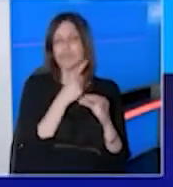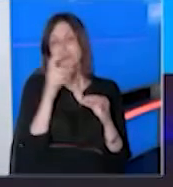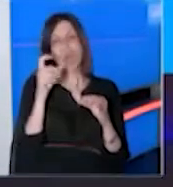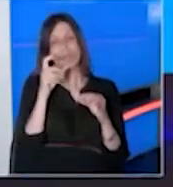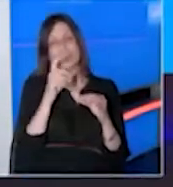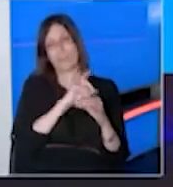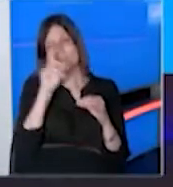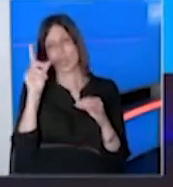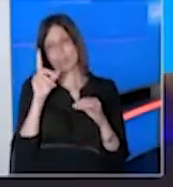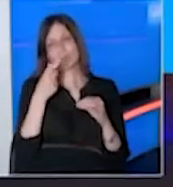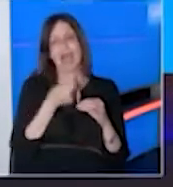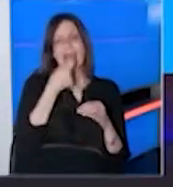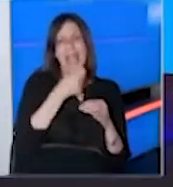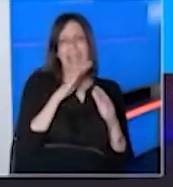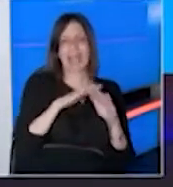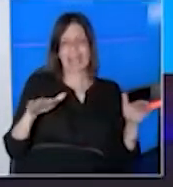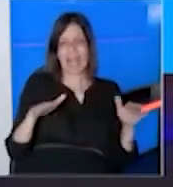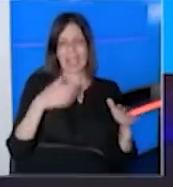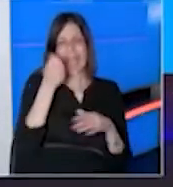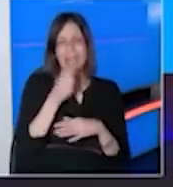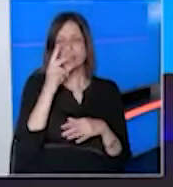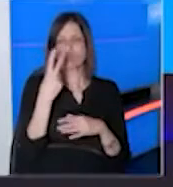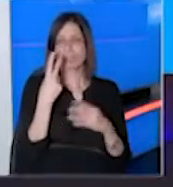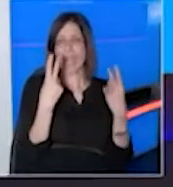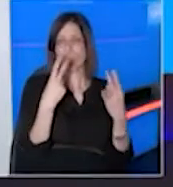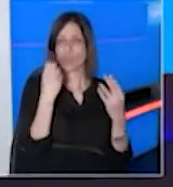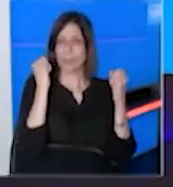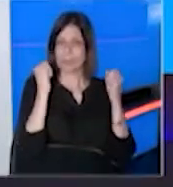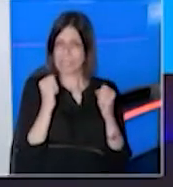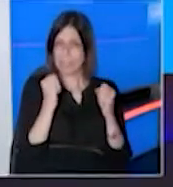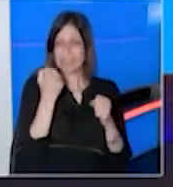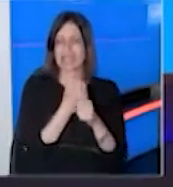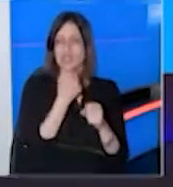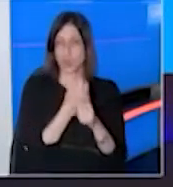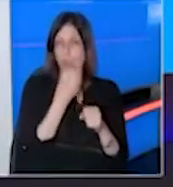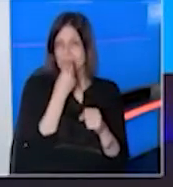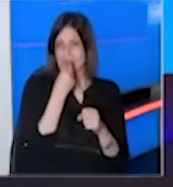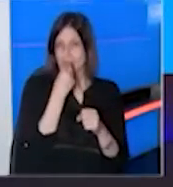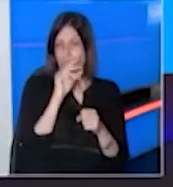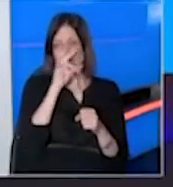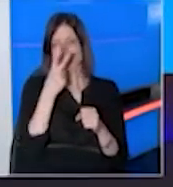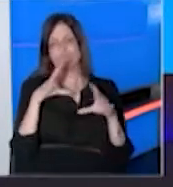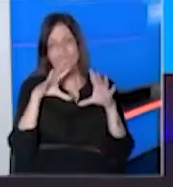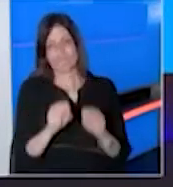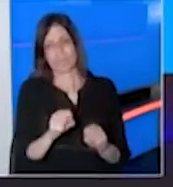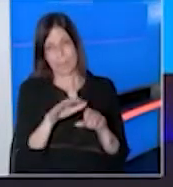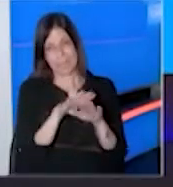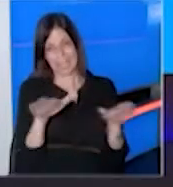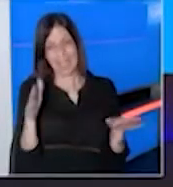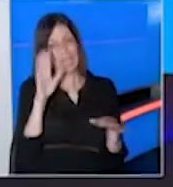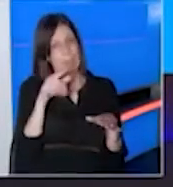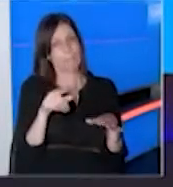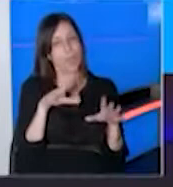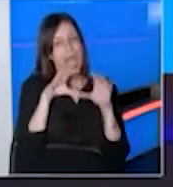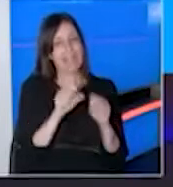על הקרקע החקלאית, ישנם שני עקרונות בסיסיים. אחד, ייצור מזון, שתיים, אחיזה בקרקע. גם כאן,